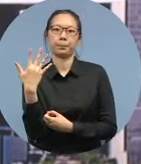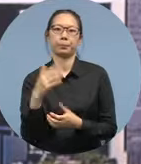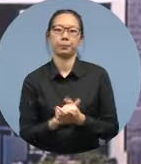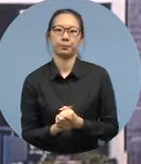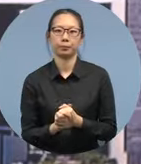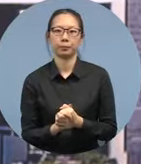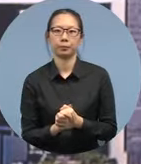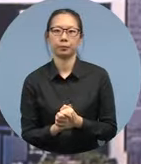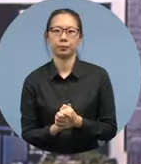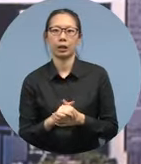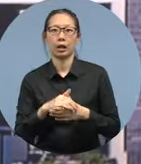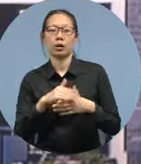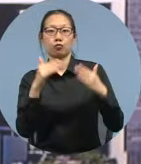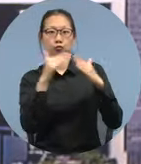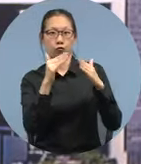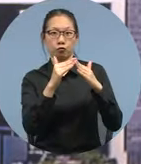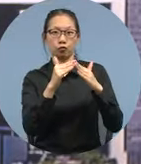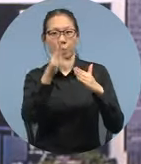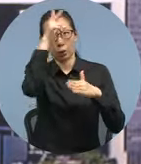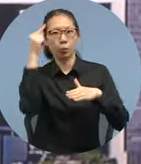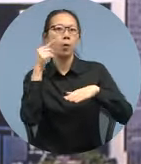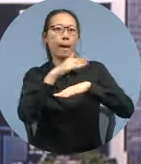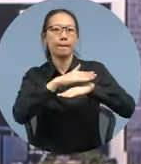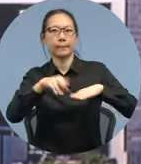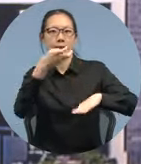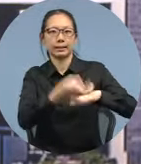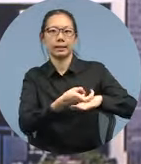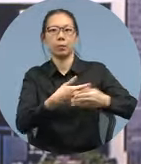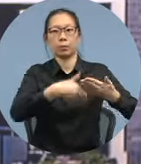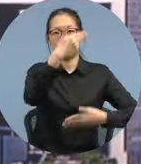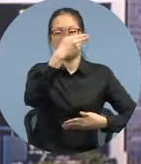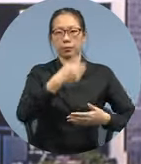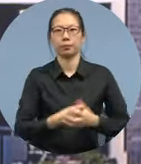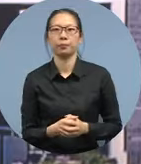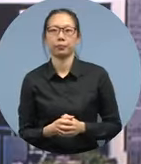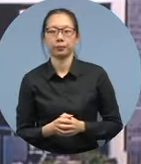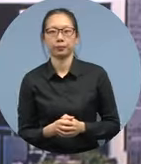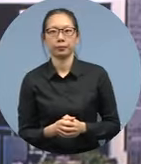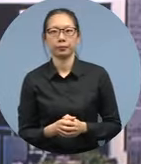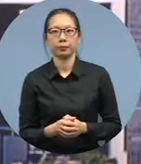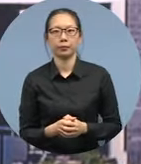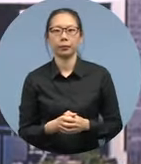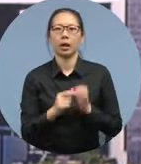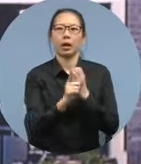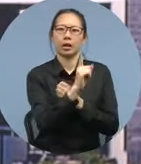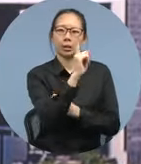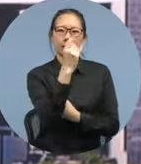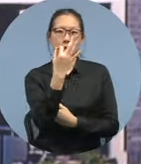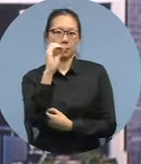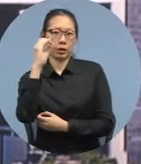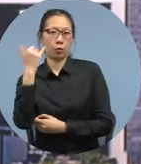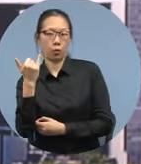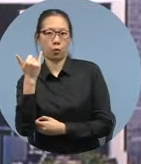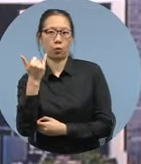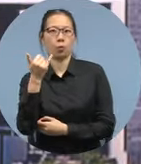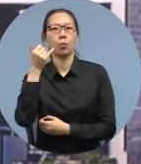咁佢可能都係佢喺坪石玉屏樓玉石樓住嘅。1306咧